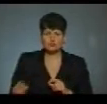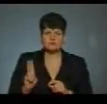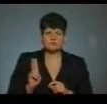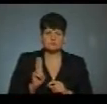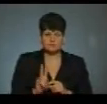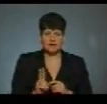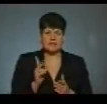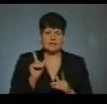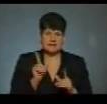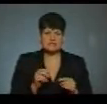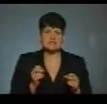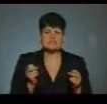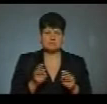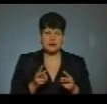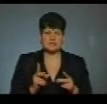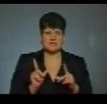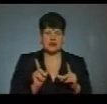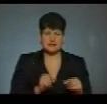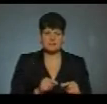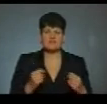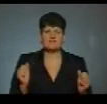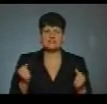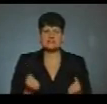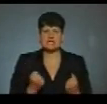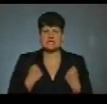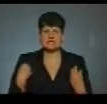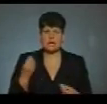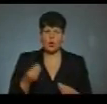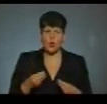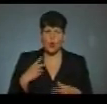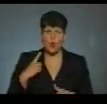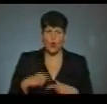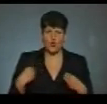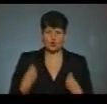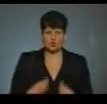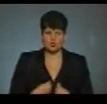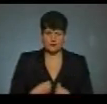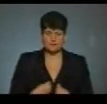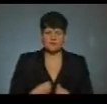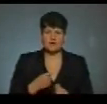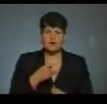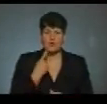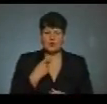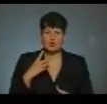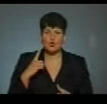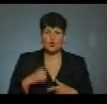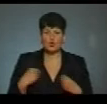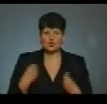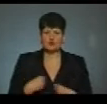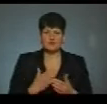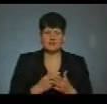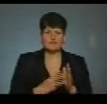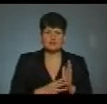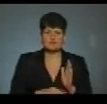їздять спецрейсами в захисних костюмах. Про це розповіла працівниця цього підприємства Євгенія Максимлюк. За її словами, костюмів є